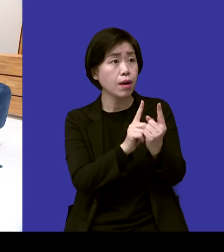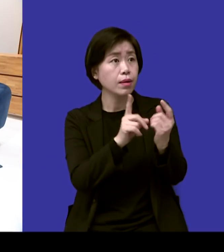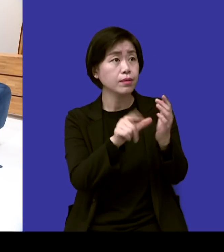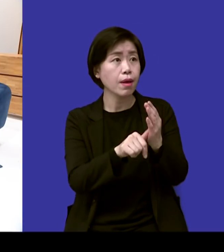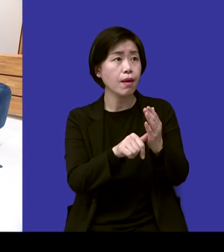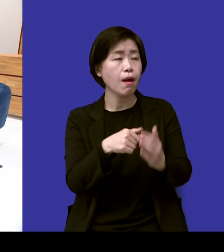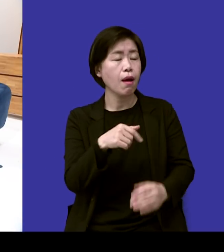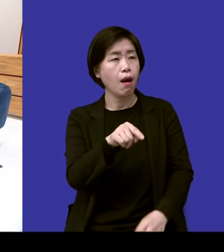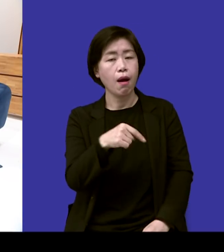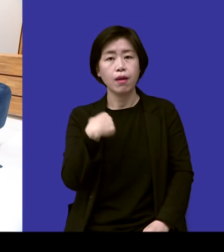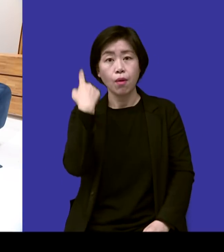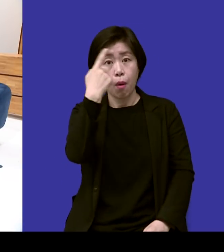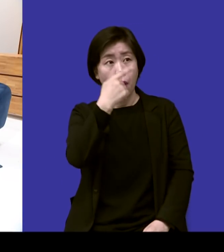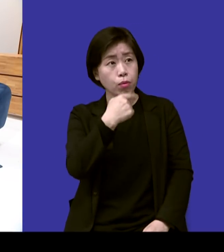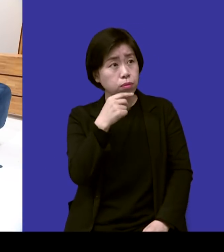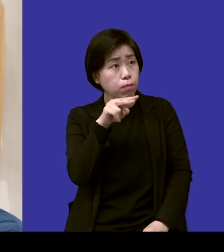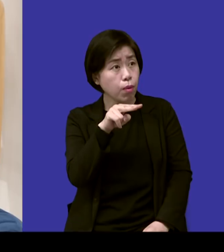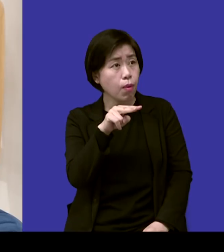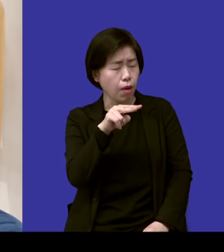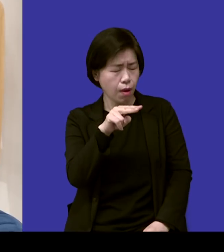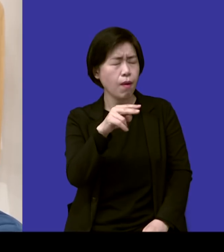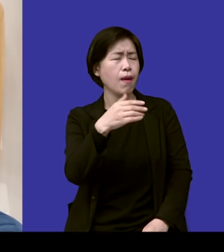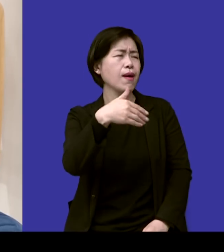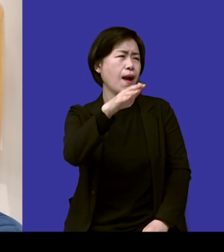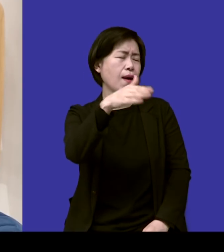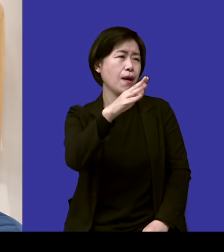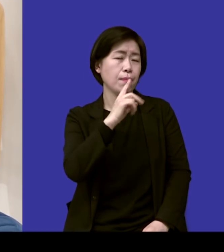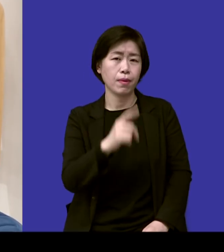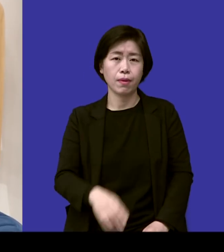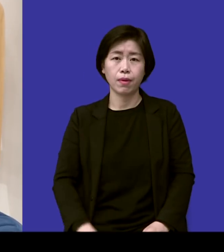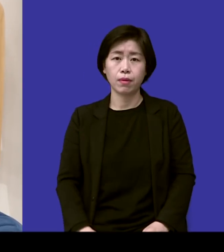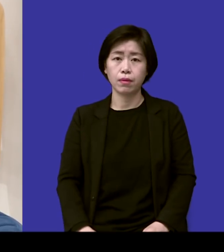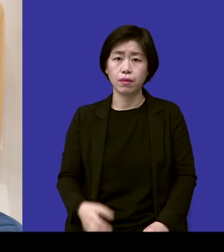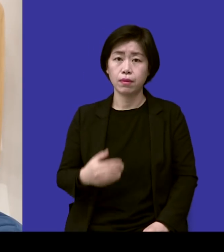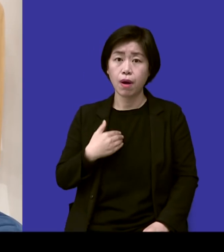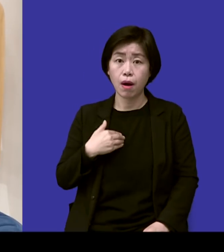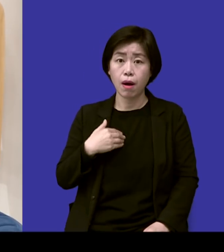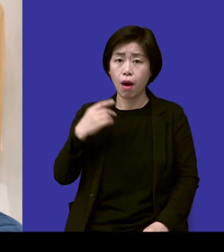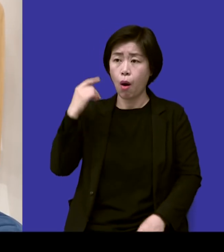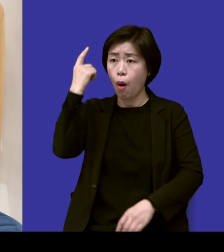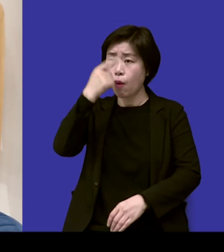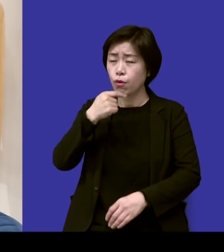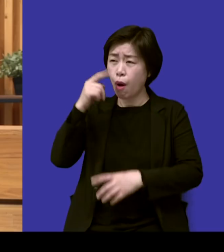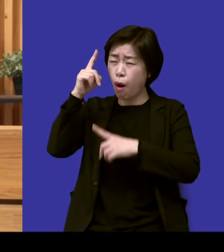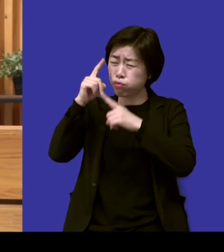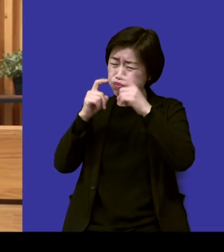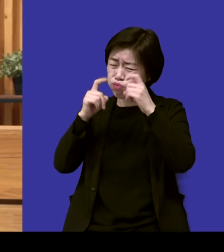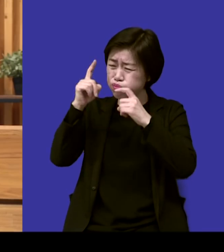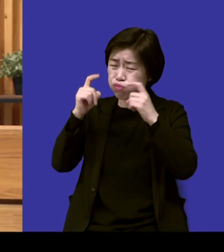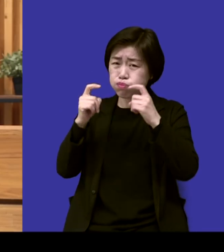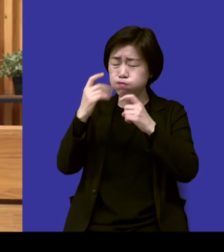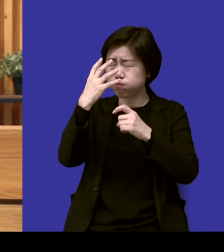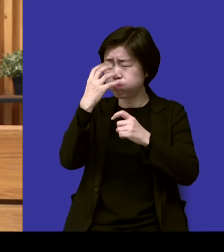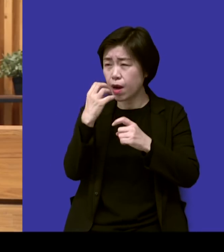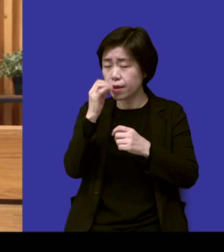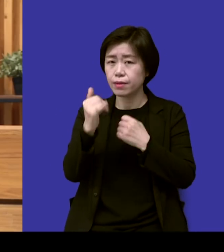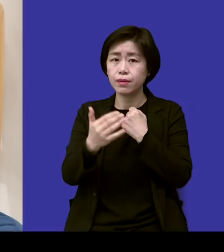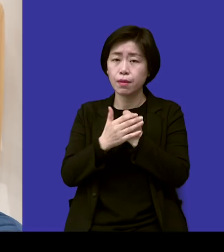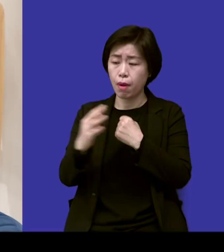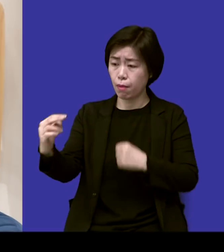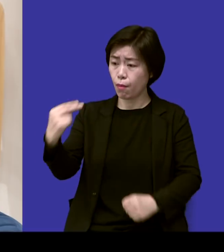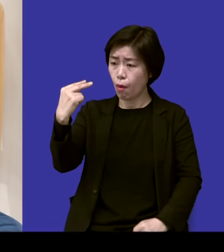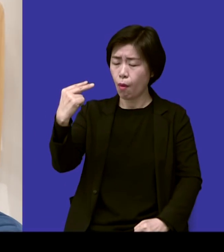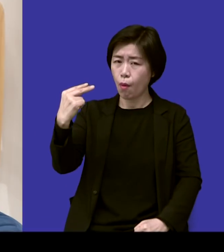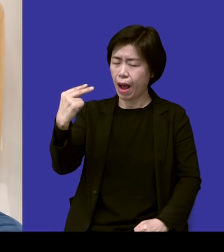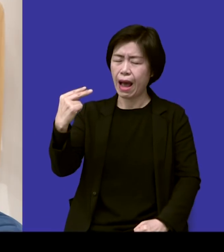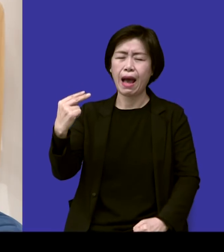표정으로 제가 왔대요. 애가 아프고 누나가 지금 예. 아프니까 어떻게 보면 엄마가 아픈 거랑 똑같이 그렇죠, 그렇죠. 헐레벌떡